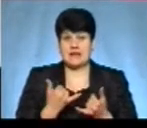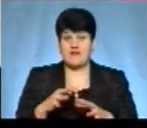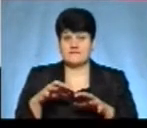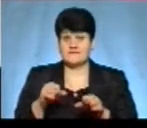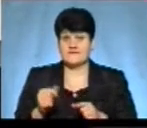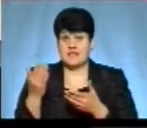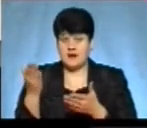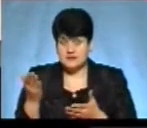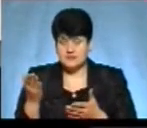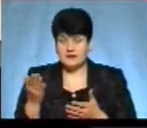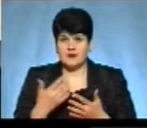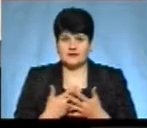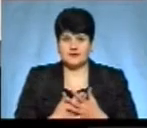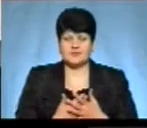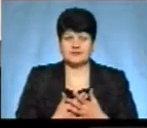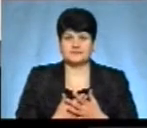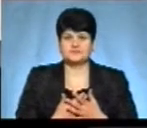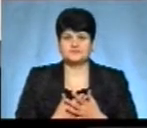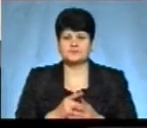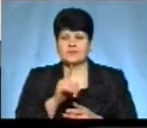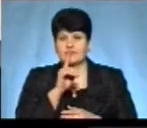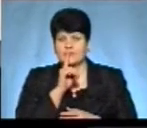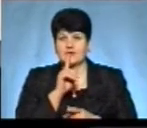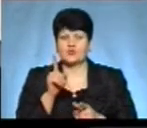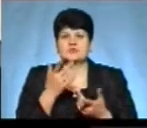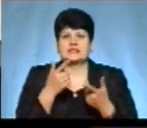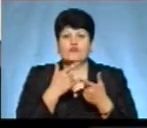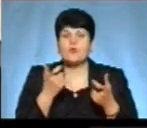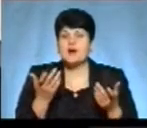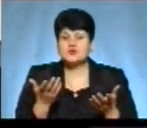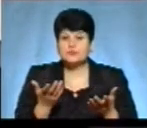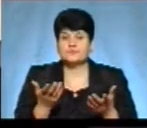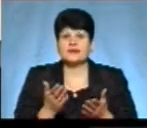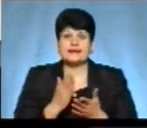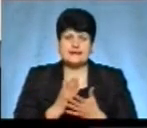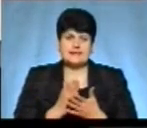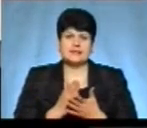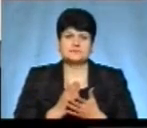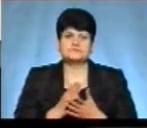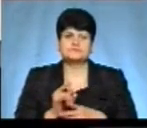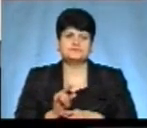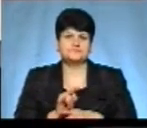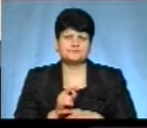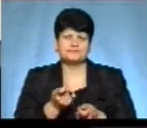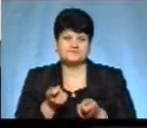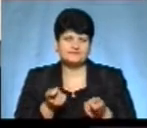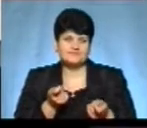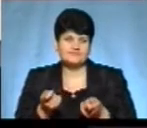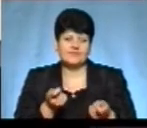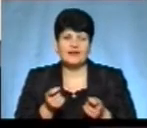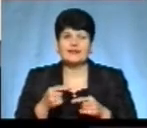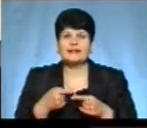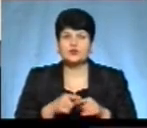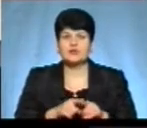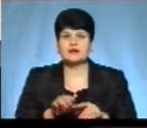і, відповідно, тобто, замовчують певну інформацію. Також, відповідно, є певні маніпулятивні, скажімо так, технології, які